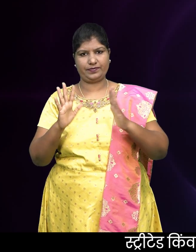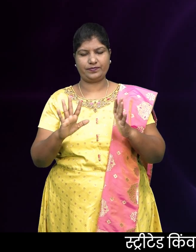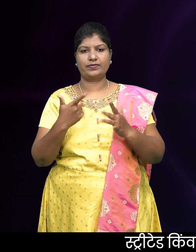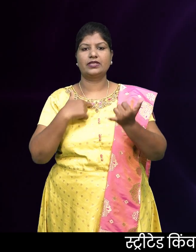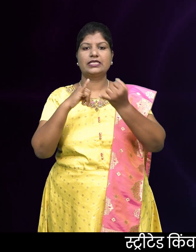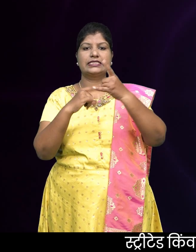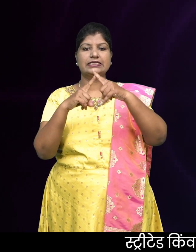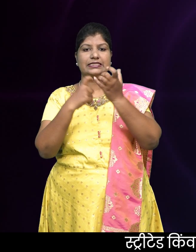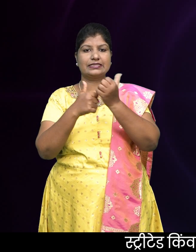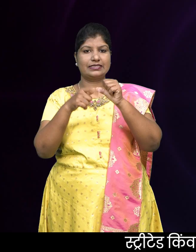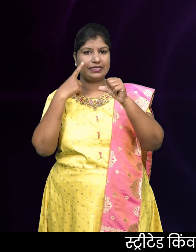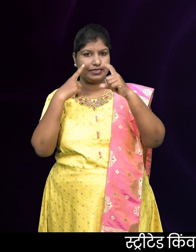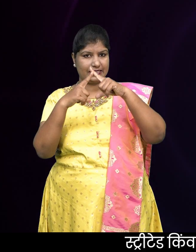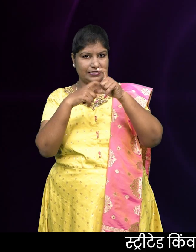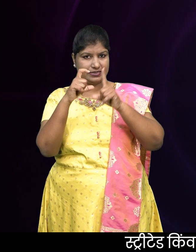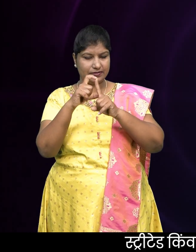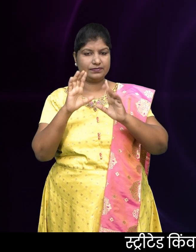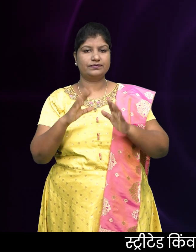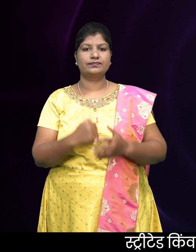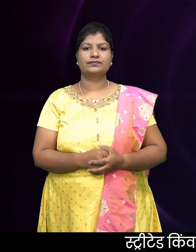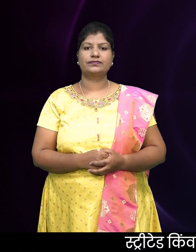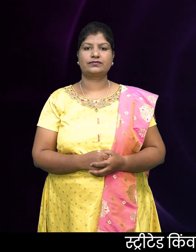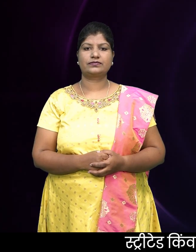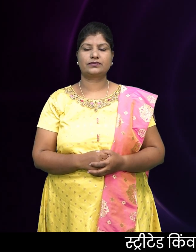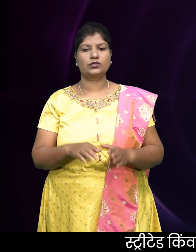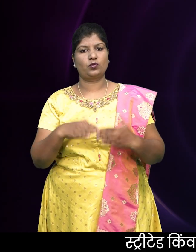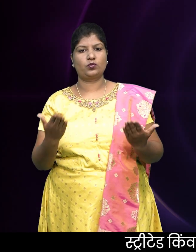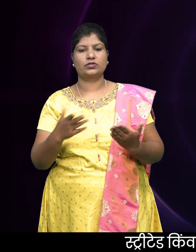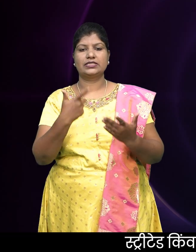स्ट्रेटेड आणि कंकाल स्नायू किंवा ऐच्छिक स्नायू.